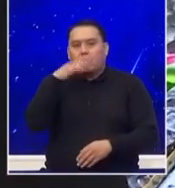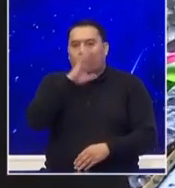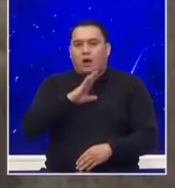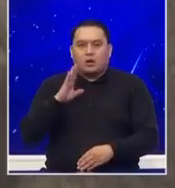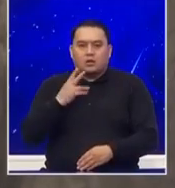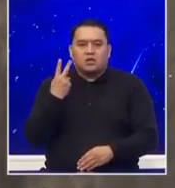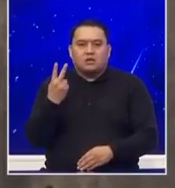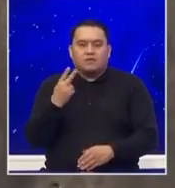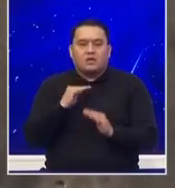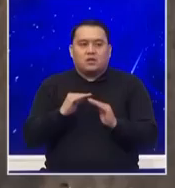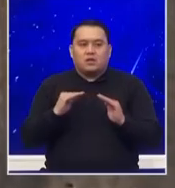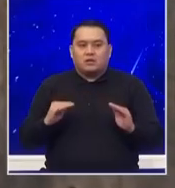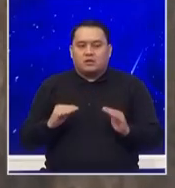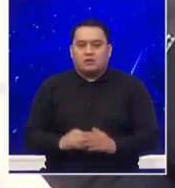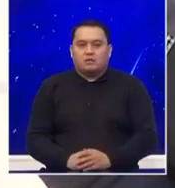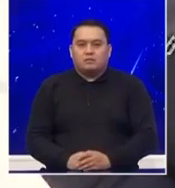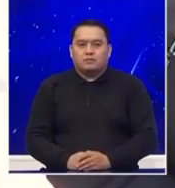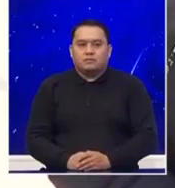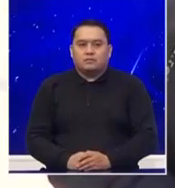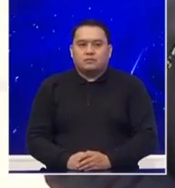2 несовершеннолетние девочки.